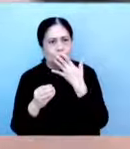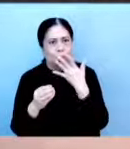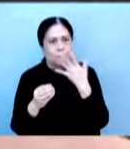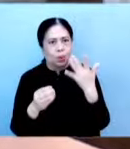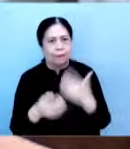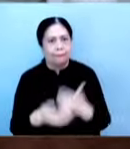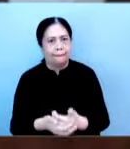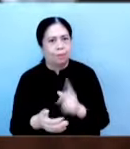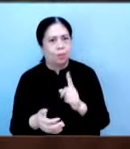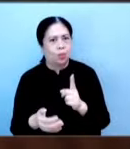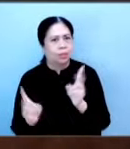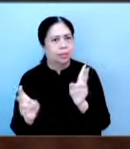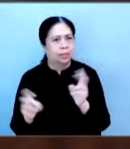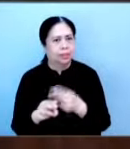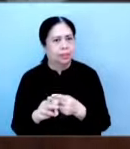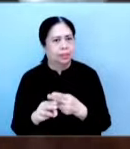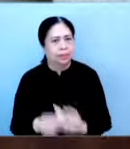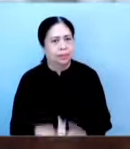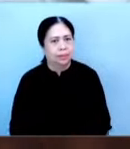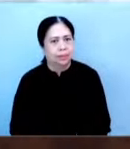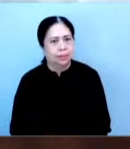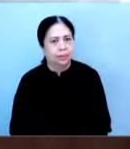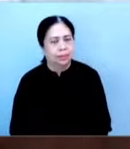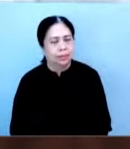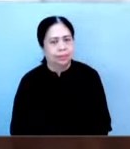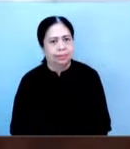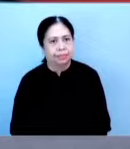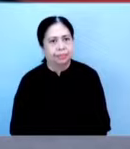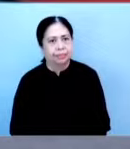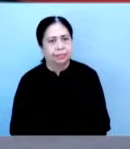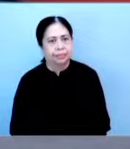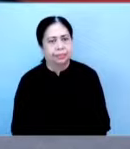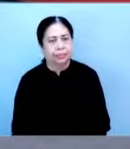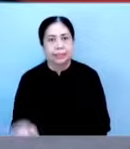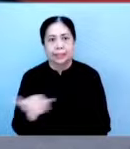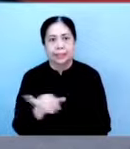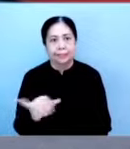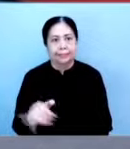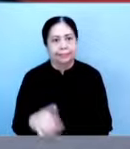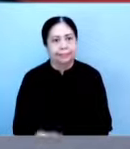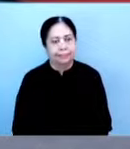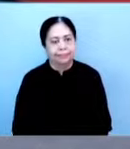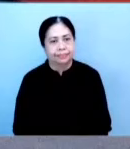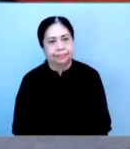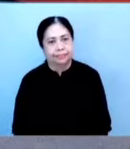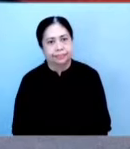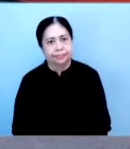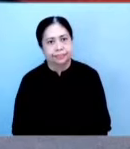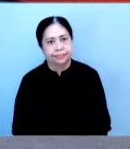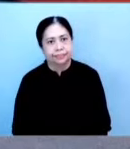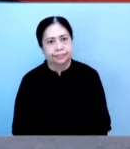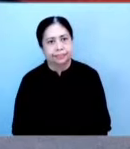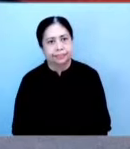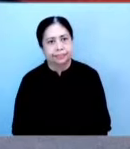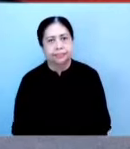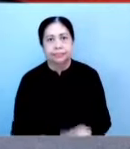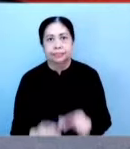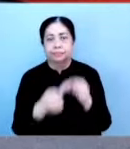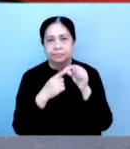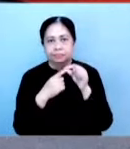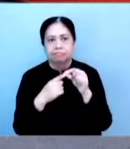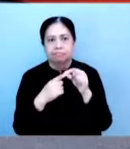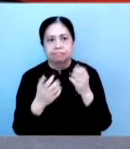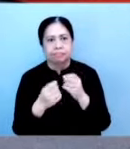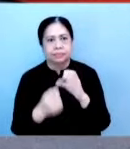Ano pong tawag dito sa ganitong style yung mga ganito po same with here po ang tawag po natin po dito mga special customized na po na CR